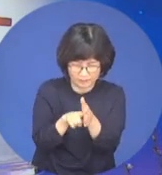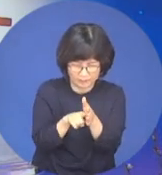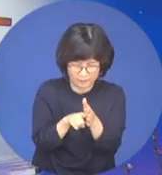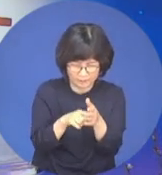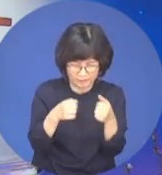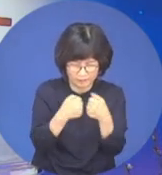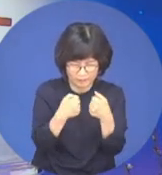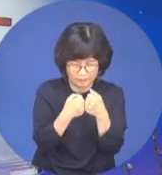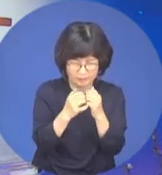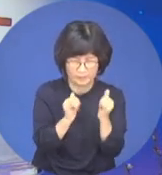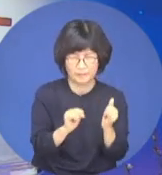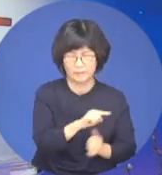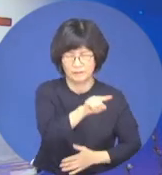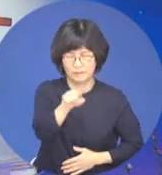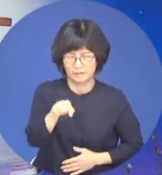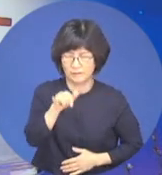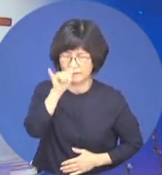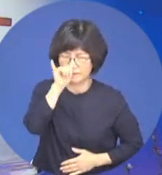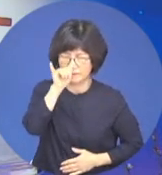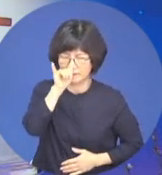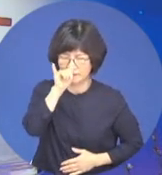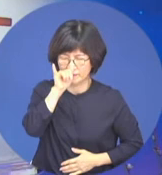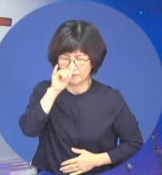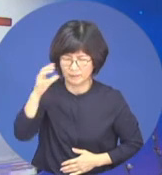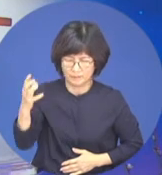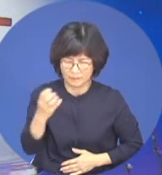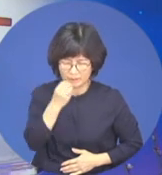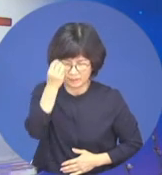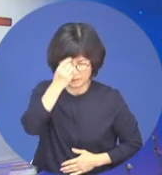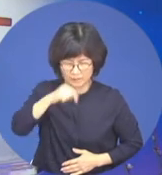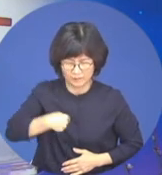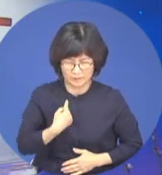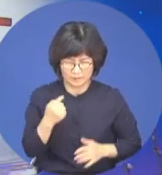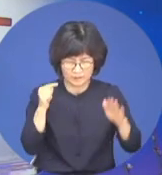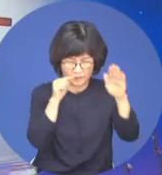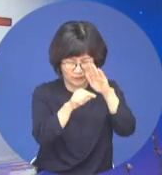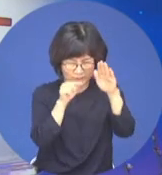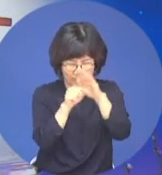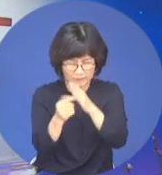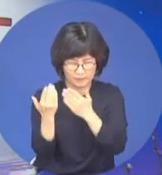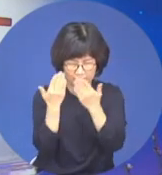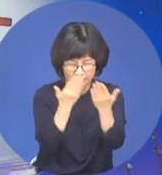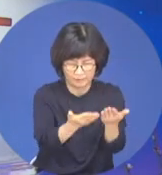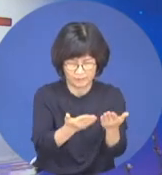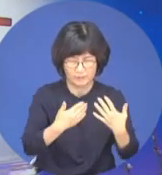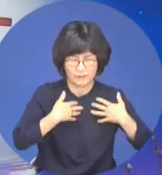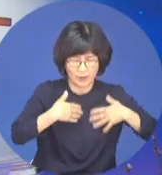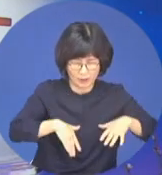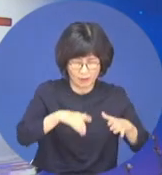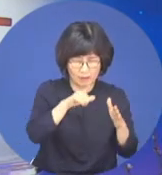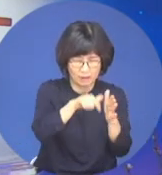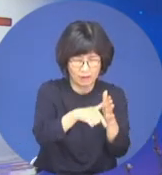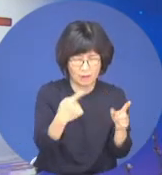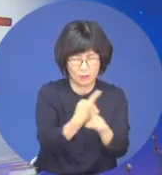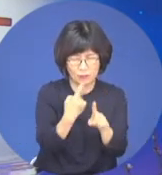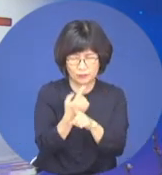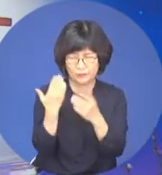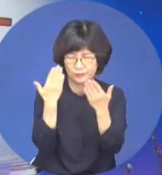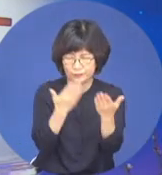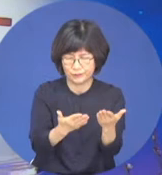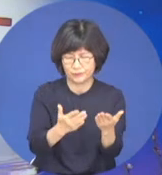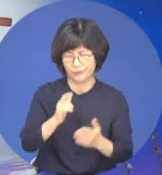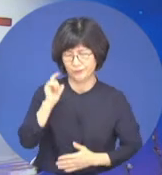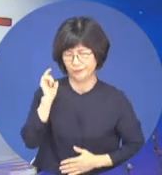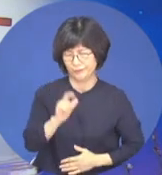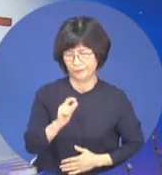믿음의 가족도 있사오니 성령께서 친히 함께 하셔서 약함에서 고쳐주시고 강건함으로